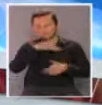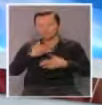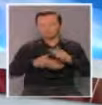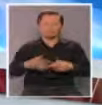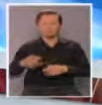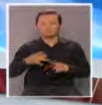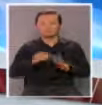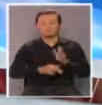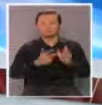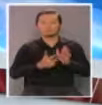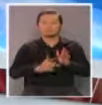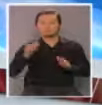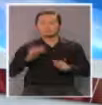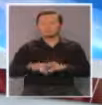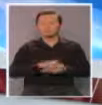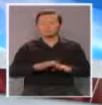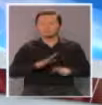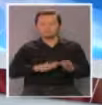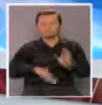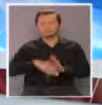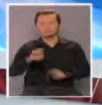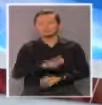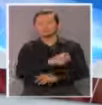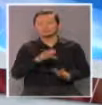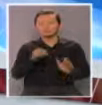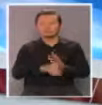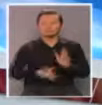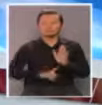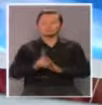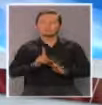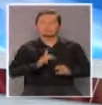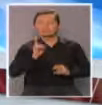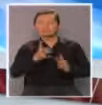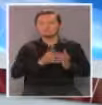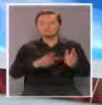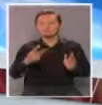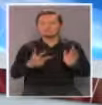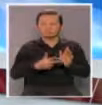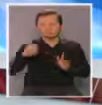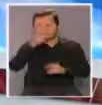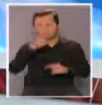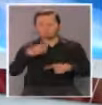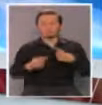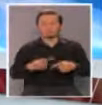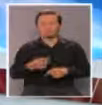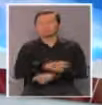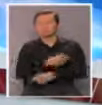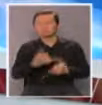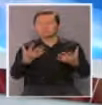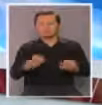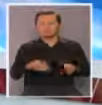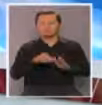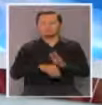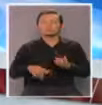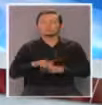районе с 80-тысячным населением отрасль медицины берет свое начало с 1928 года. На сегодняшний день медицинские